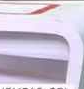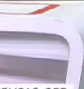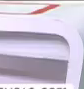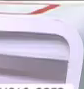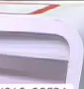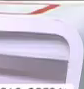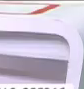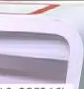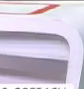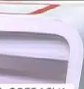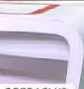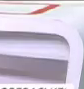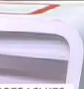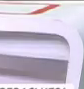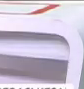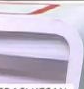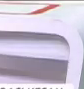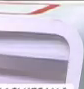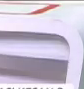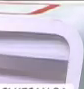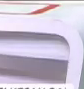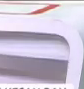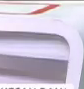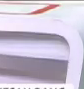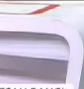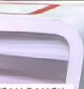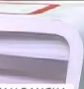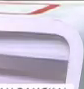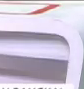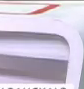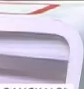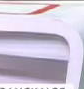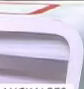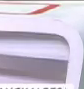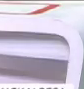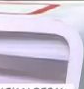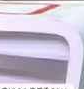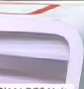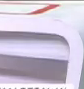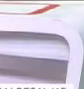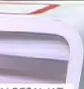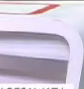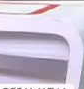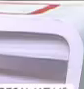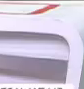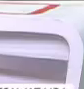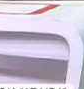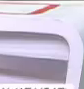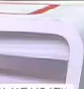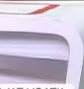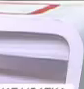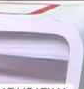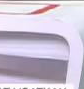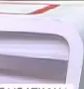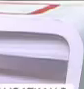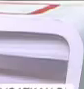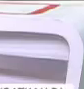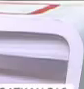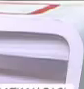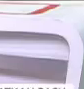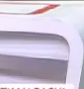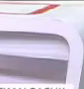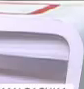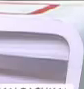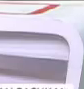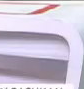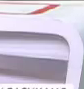Oktober. Saya Faris Izzat Syahrudin. Ya, dan saya Farhatul Asyati Osman. Juga, operasi cegah jenayah terus diperhebat walau berdepan cabaran